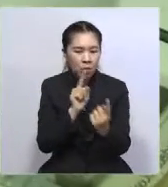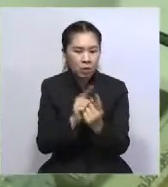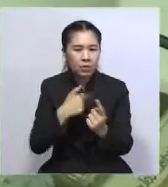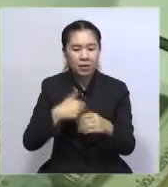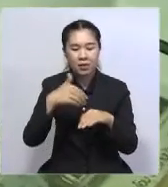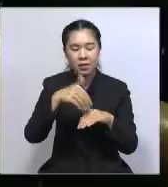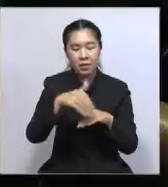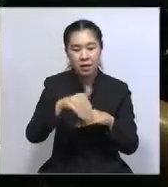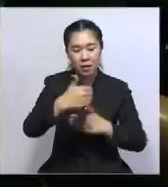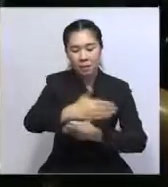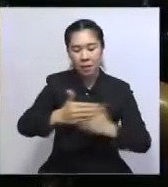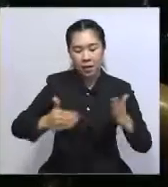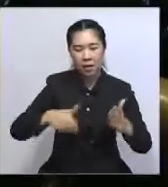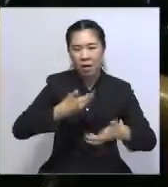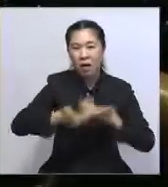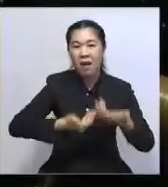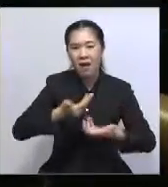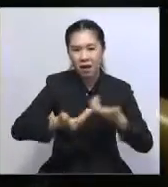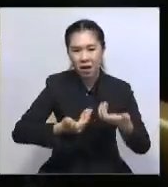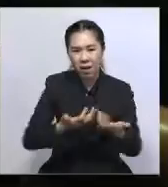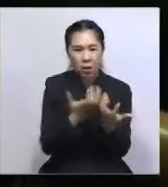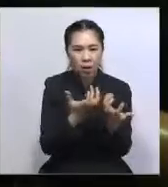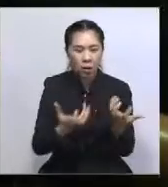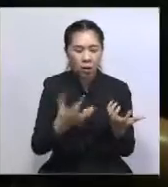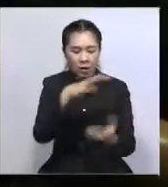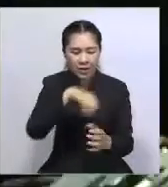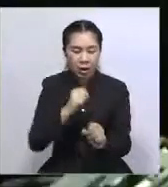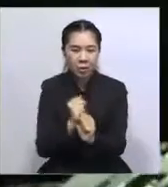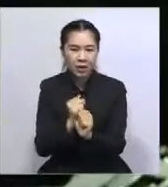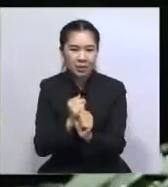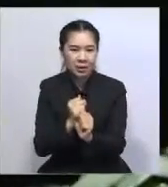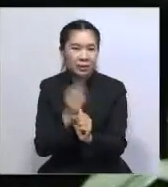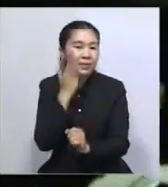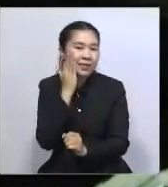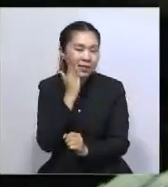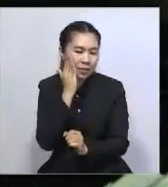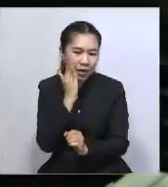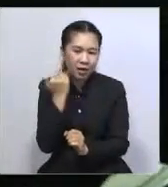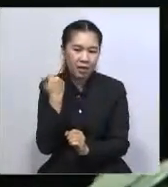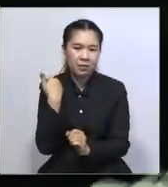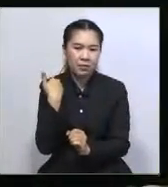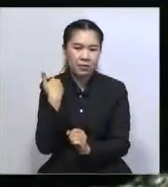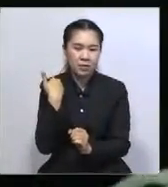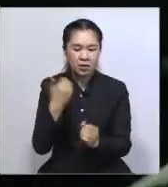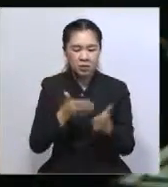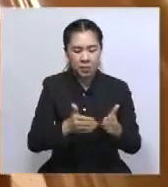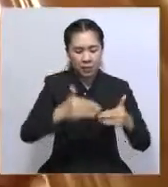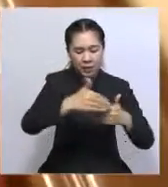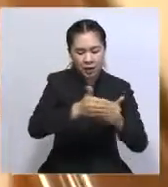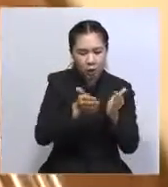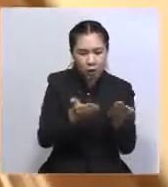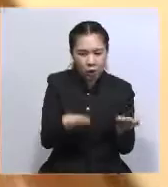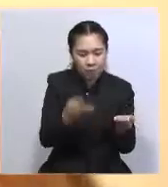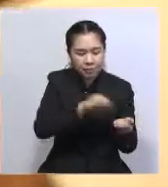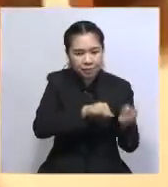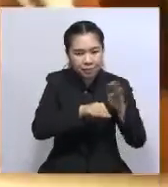าภายในนะครับเป็นแหล่งซื้อขายสารตั้งต้นที่ใช้ในการผลิตเครื่องสำอางแล้วก็ยังพบกล่องบรรจุภัณฑ์ที่ลักษณะบ